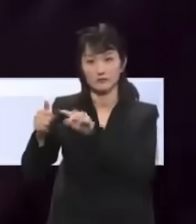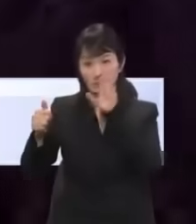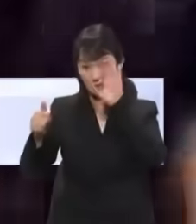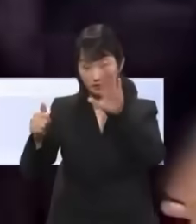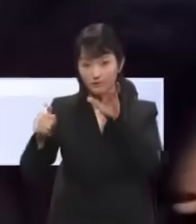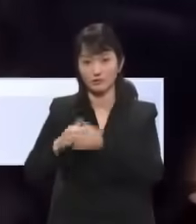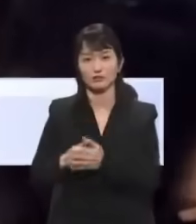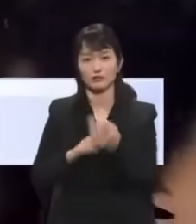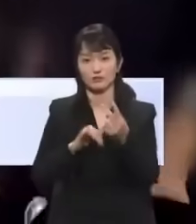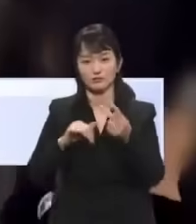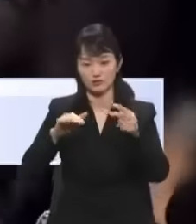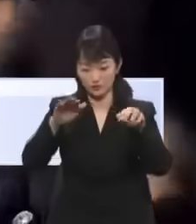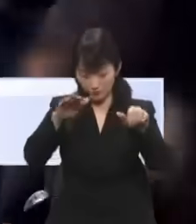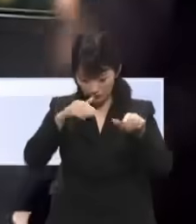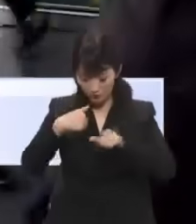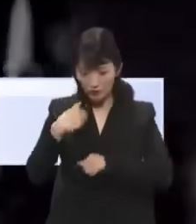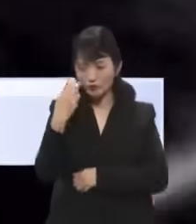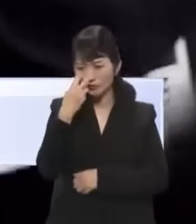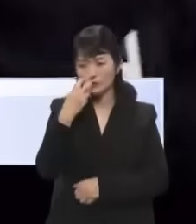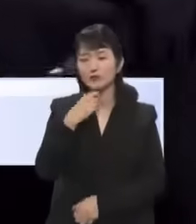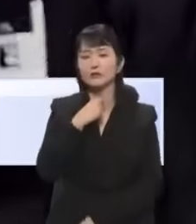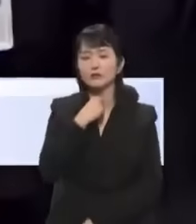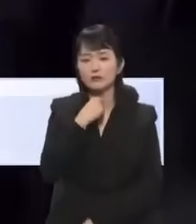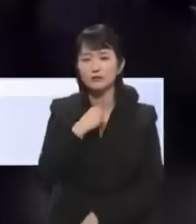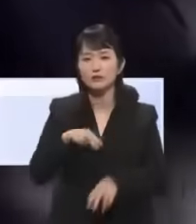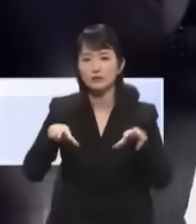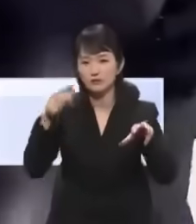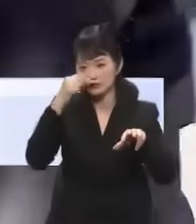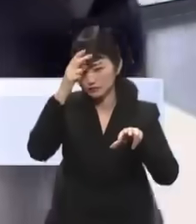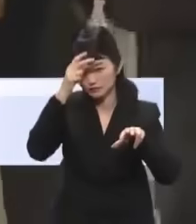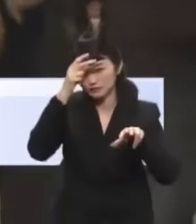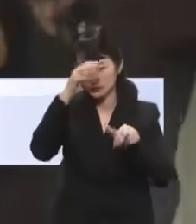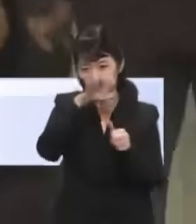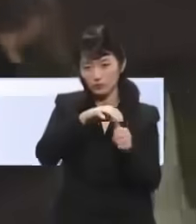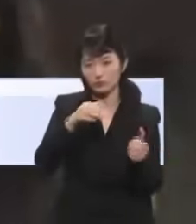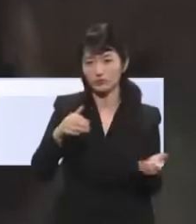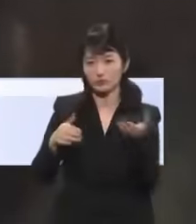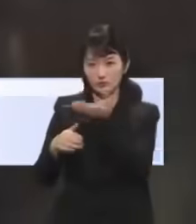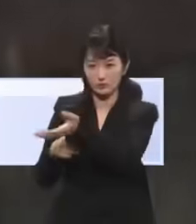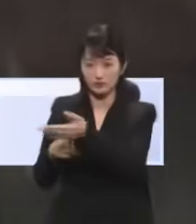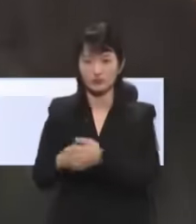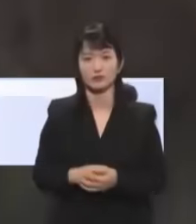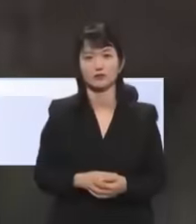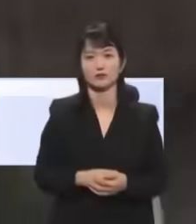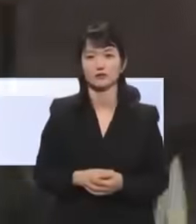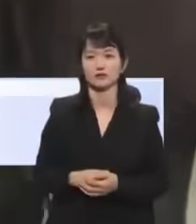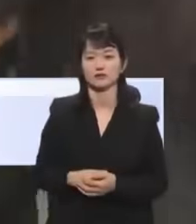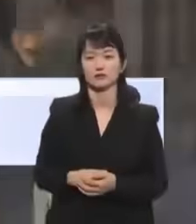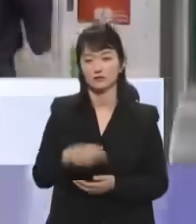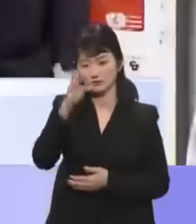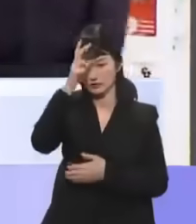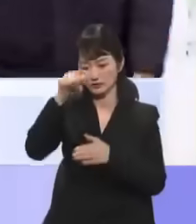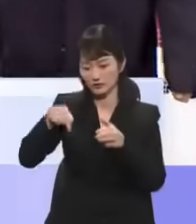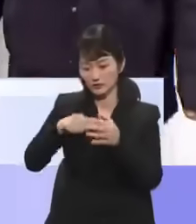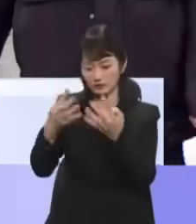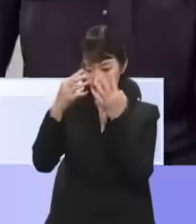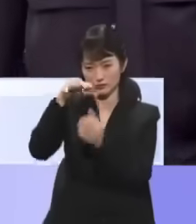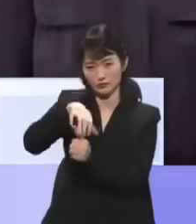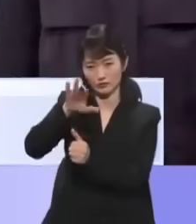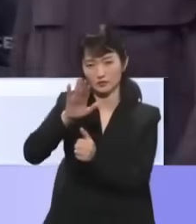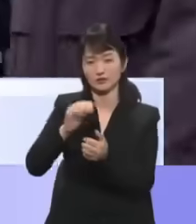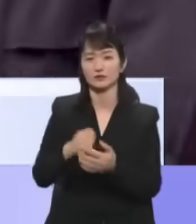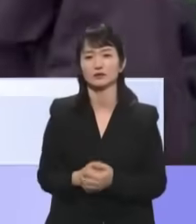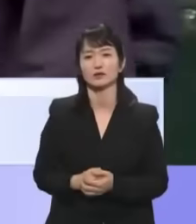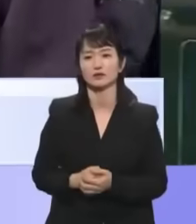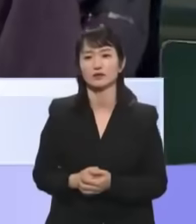해보고 싶은 모양입니다 지금 검찰의 구속 송치 됐으니 경찰서 유치장이 아니라 어떤 구치소의 수예 된 상황일 텐데 이때는 대질